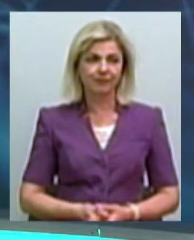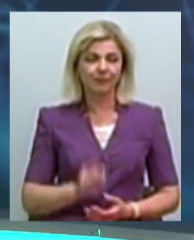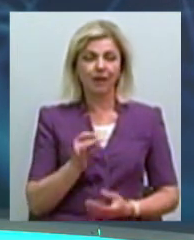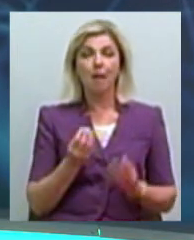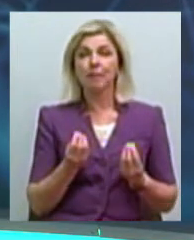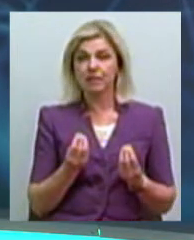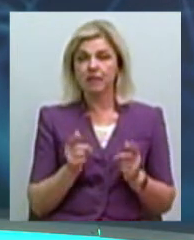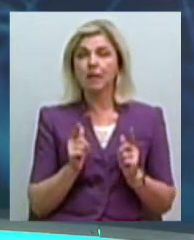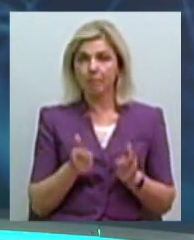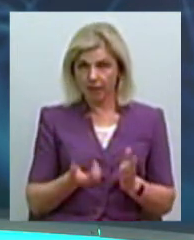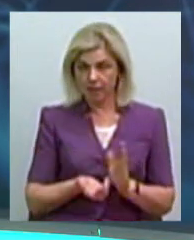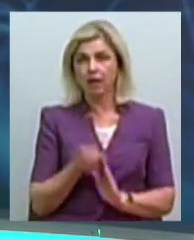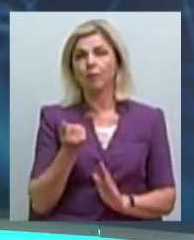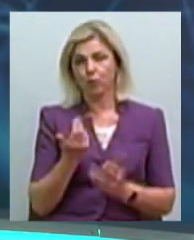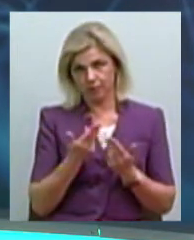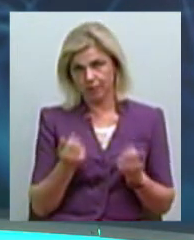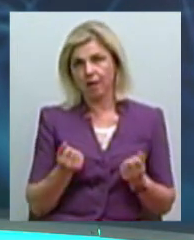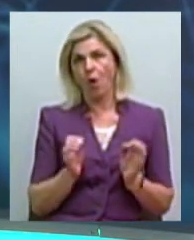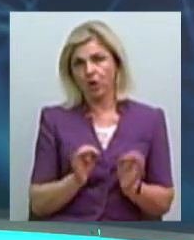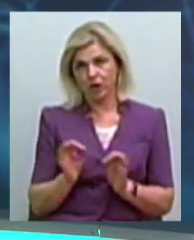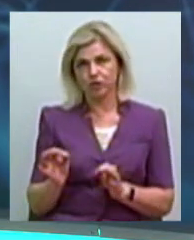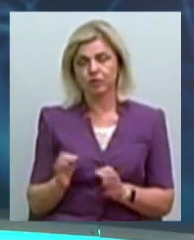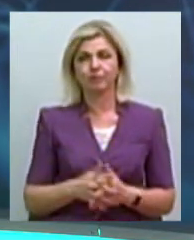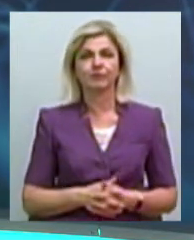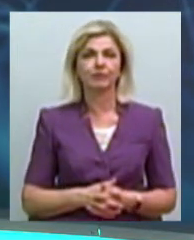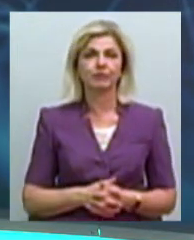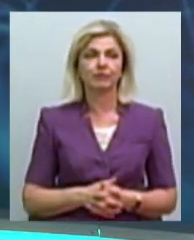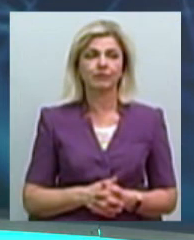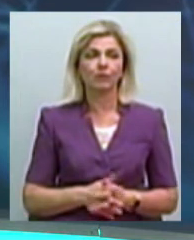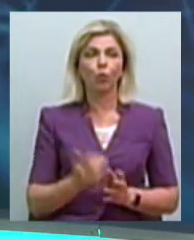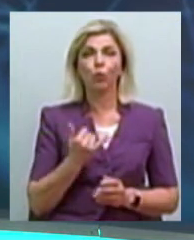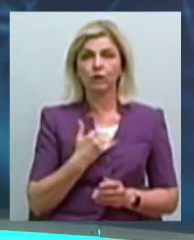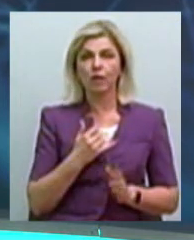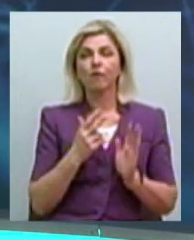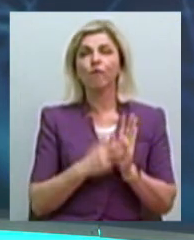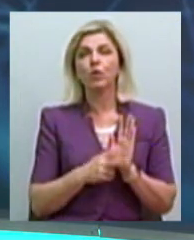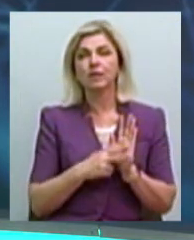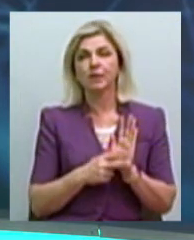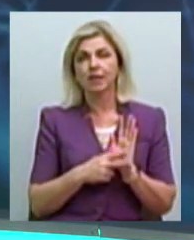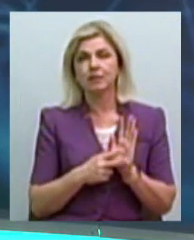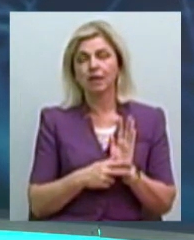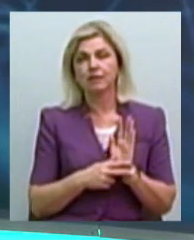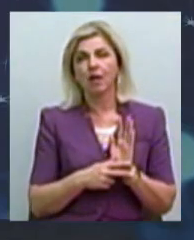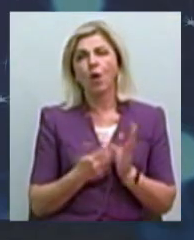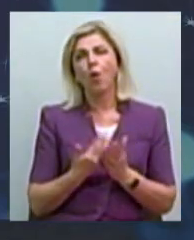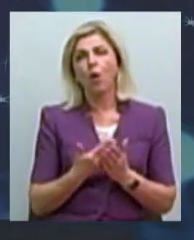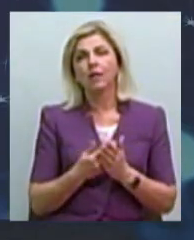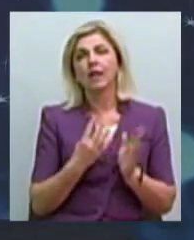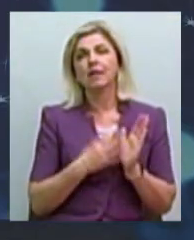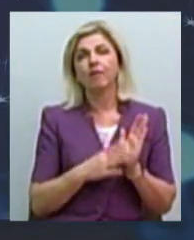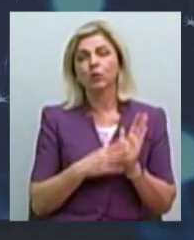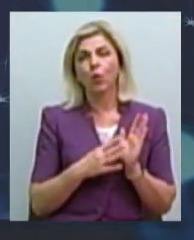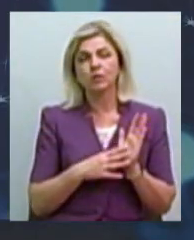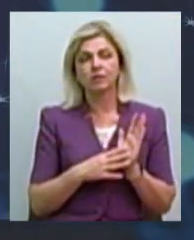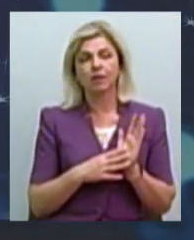підтримує. Тобто... Бізнес, на самом деле, не будемо забувати, у нас, опять же, 80, там, примерно 80 компаній, около